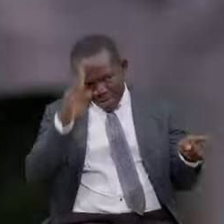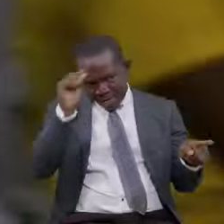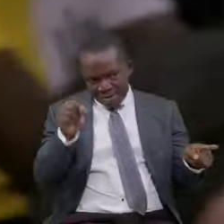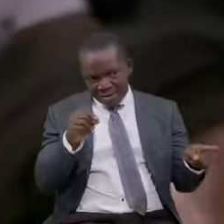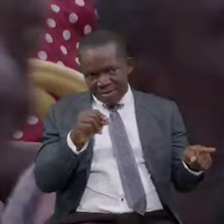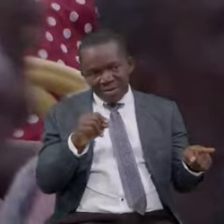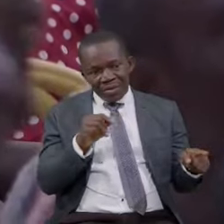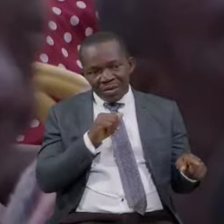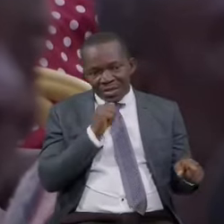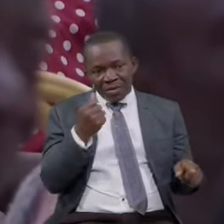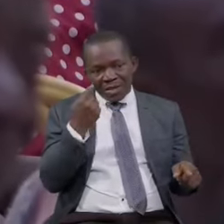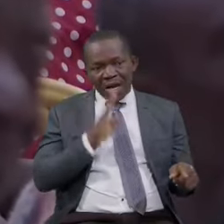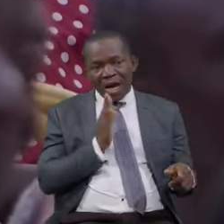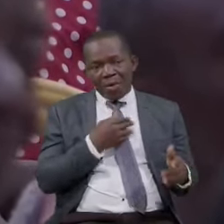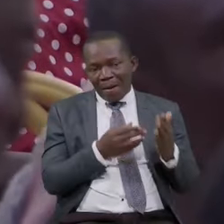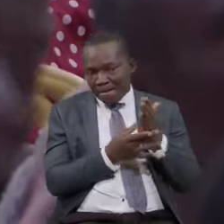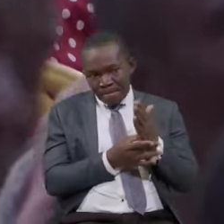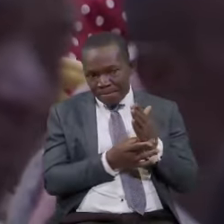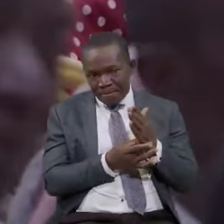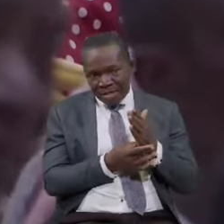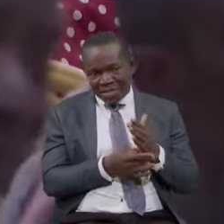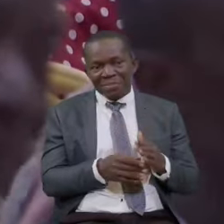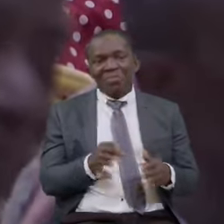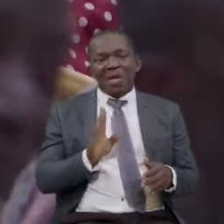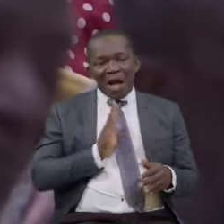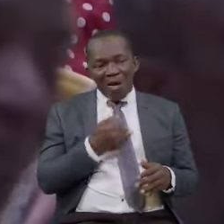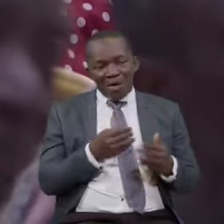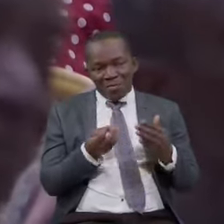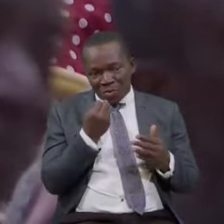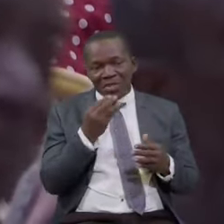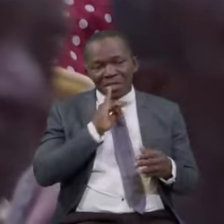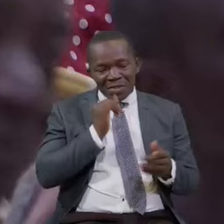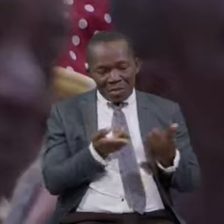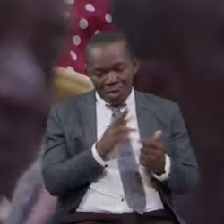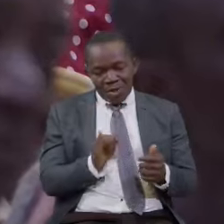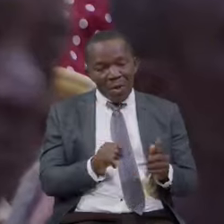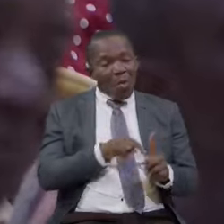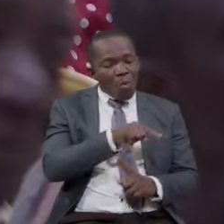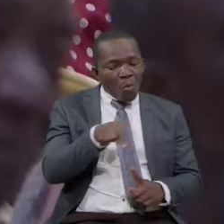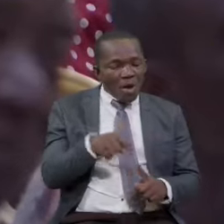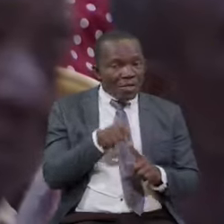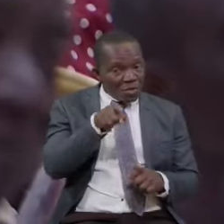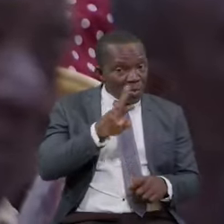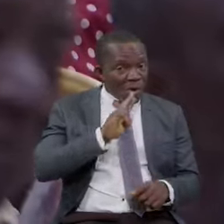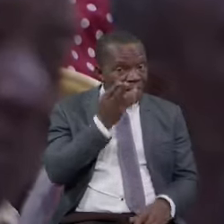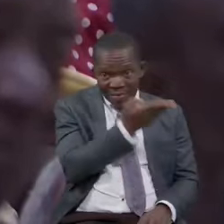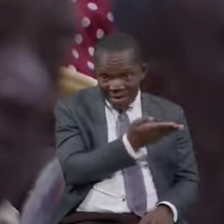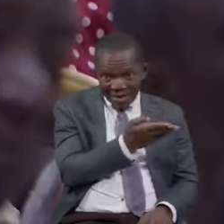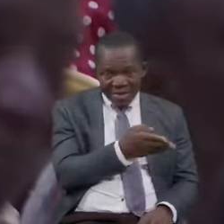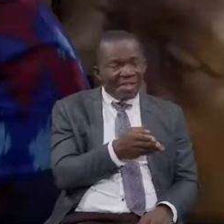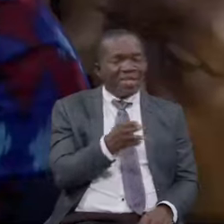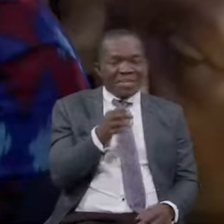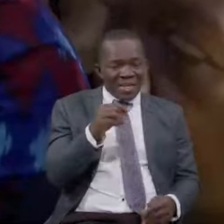quand tu es là il peut pas te manger après ton départ leur